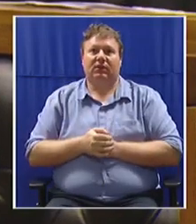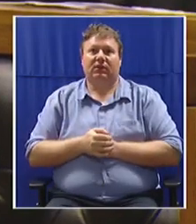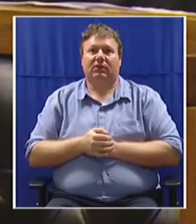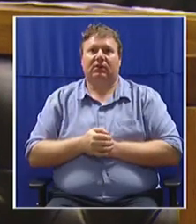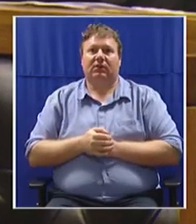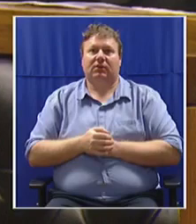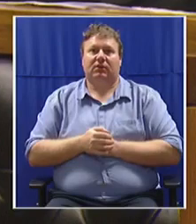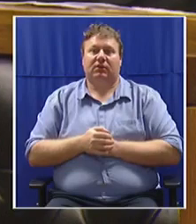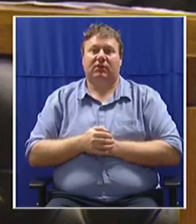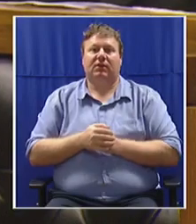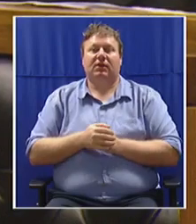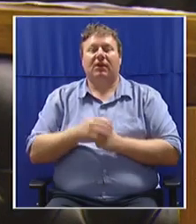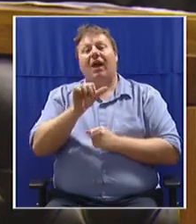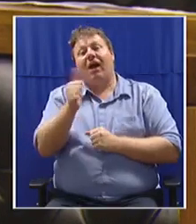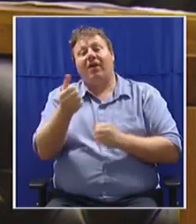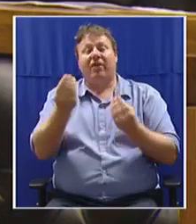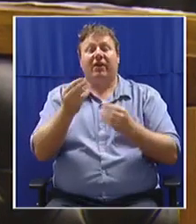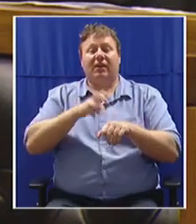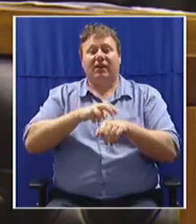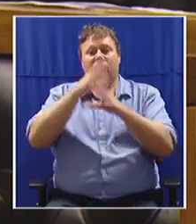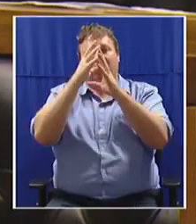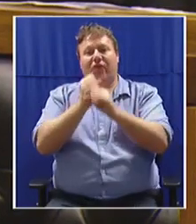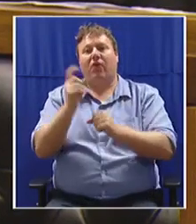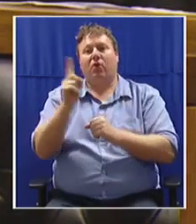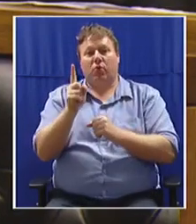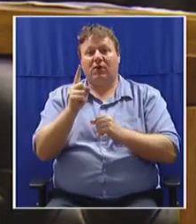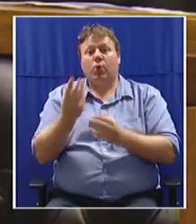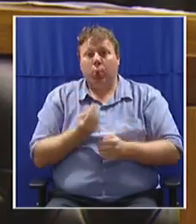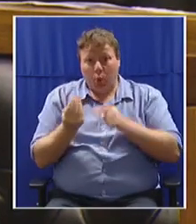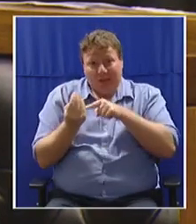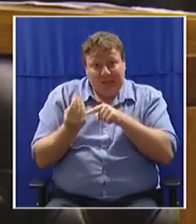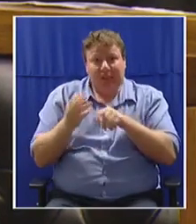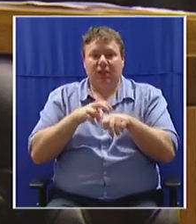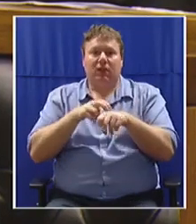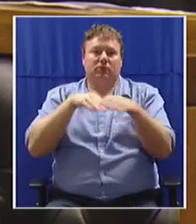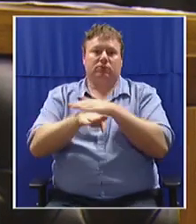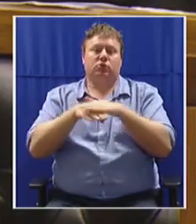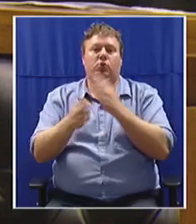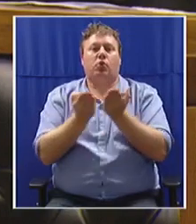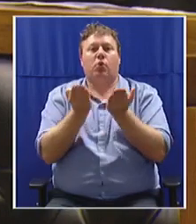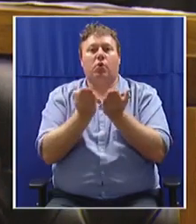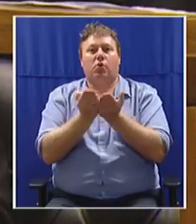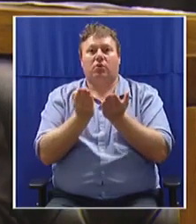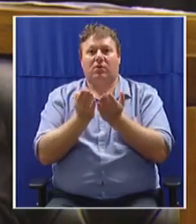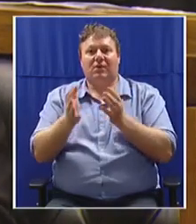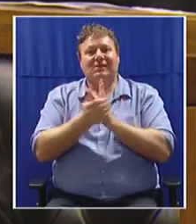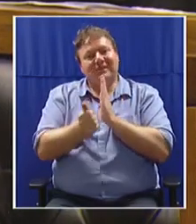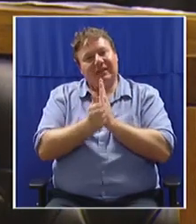abancane kufanele baye esikoleni bathole ikhono lokwenza